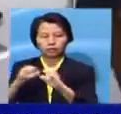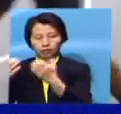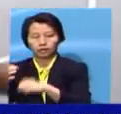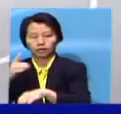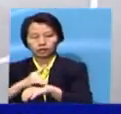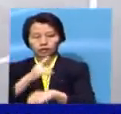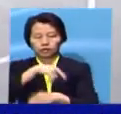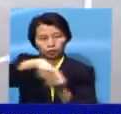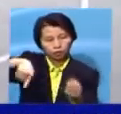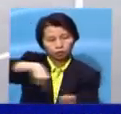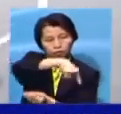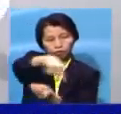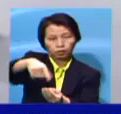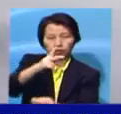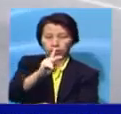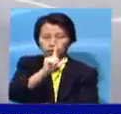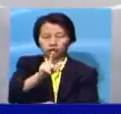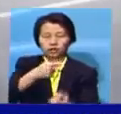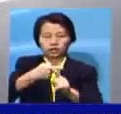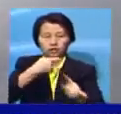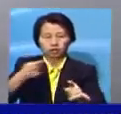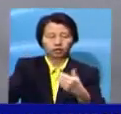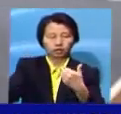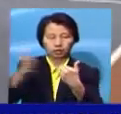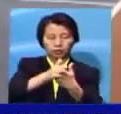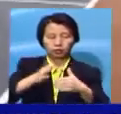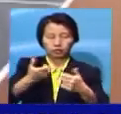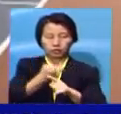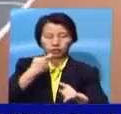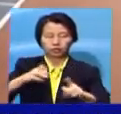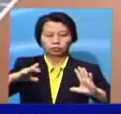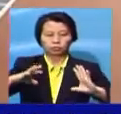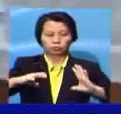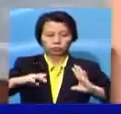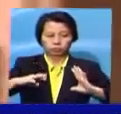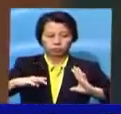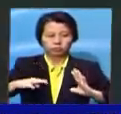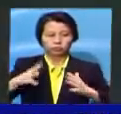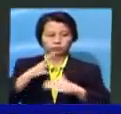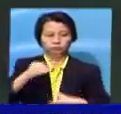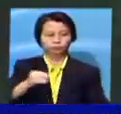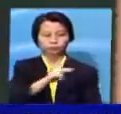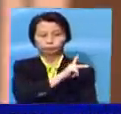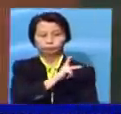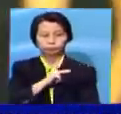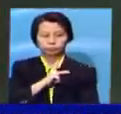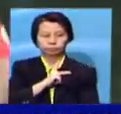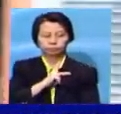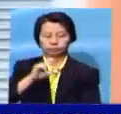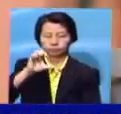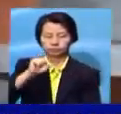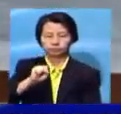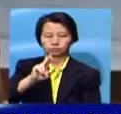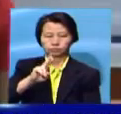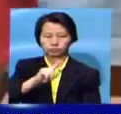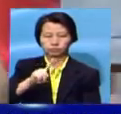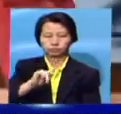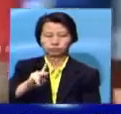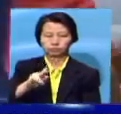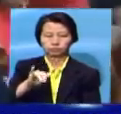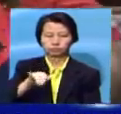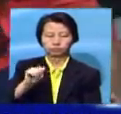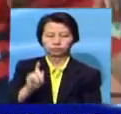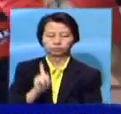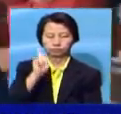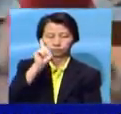negara sekelinya pemain dari cuti aidilfitri sementara itu kap pasukan zukifli Azmi yang akan membuat